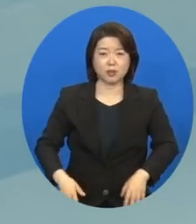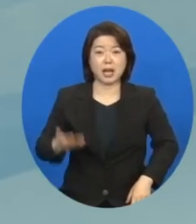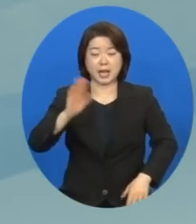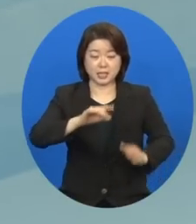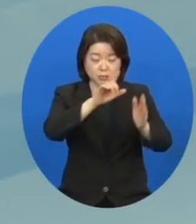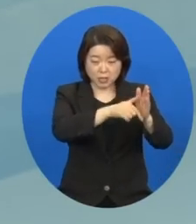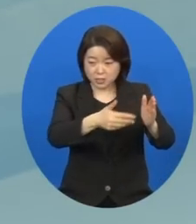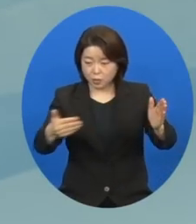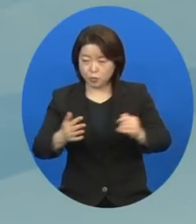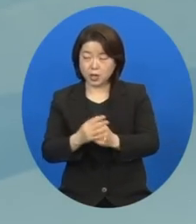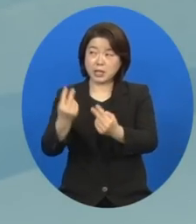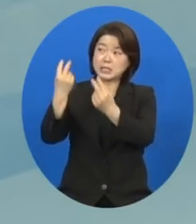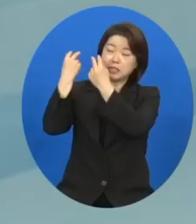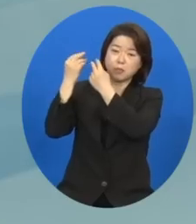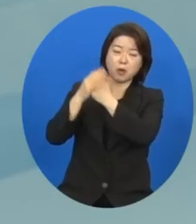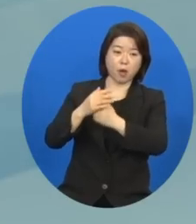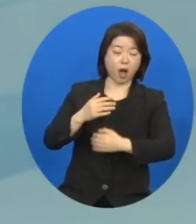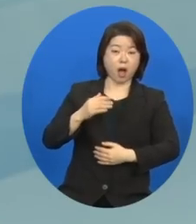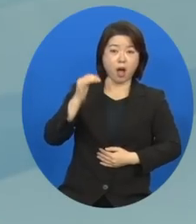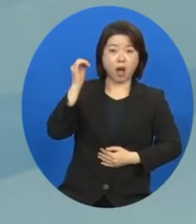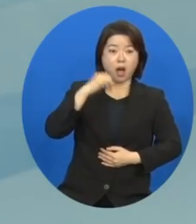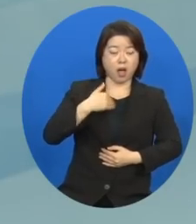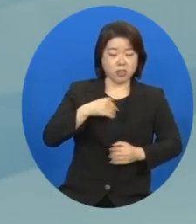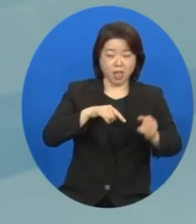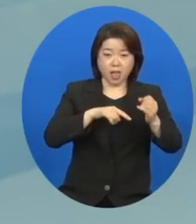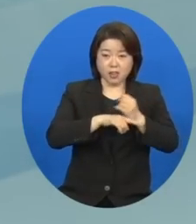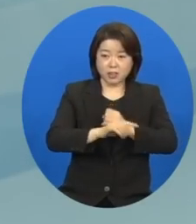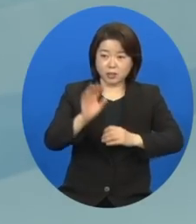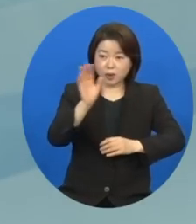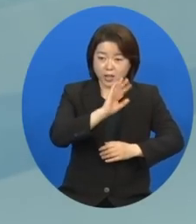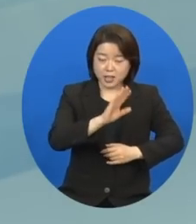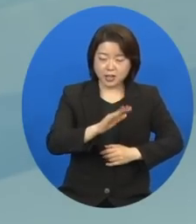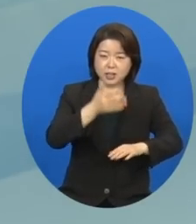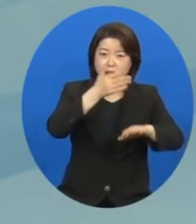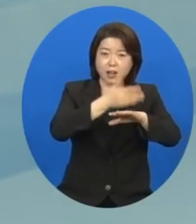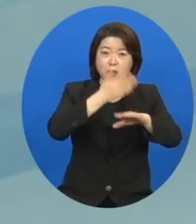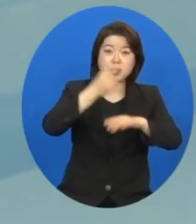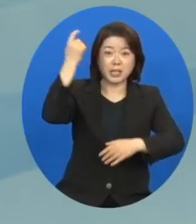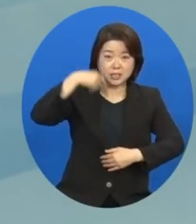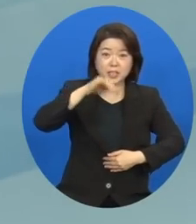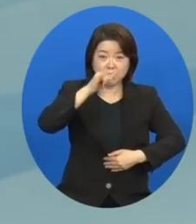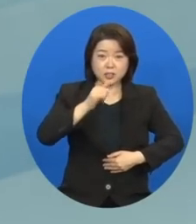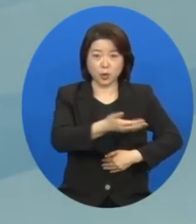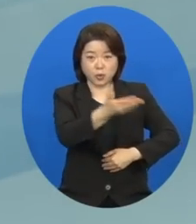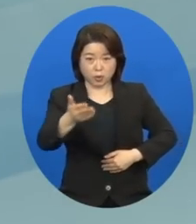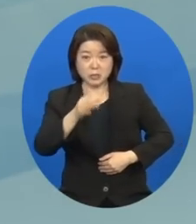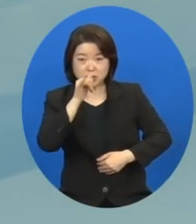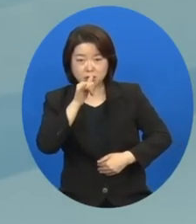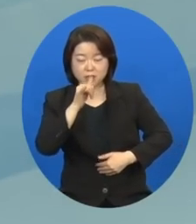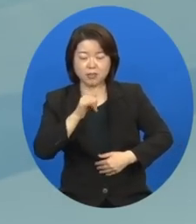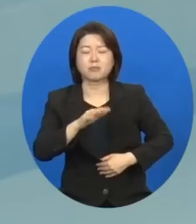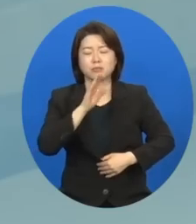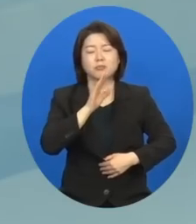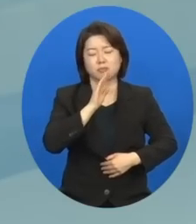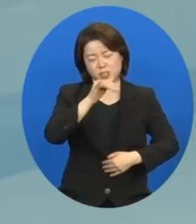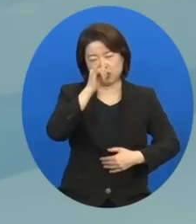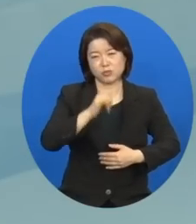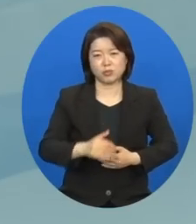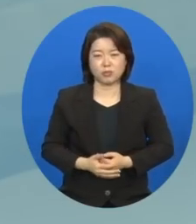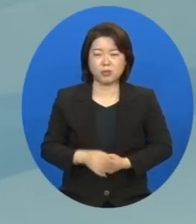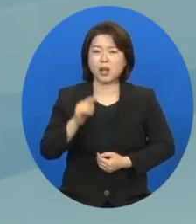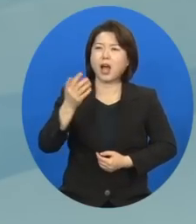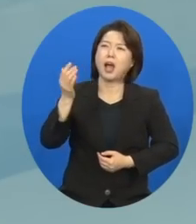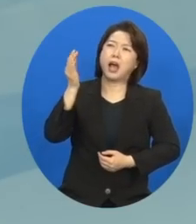흘러서 보면 내 뜻대로 안 된 것이 얼마나 감사한지 그렇게 느낄 때가 여러분 있죠? 있습니다. 아,